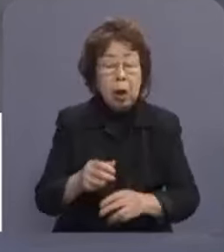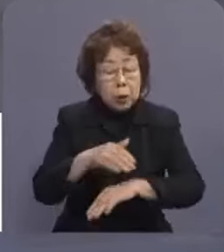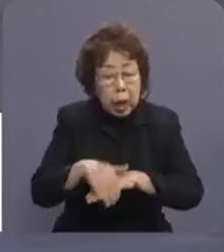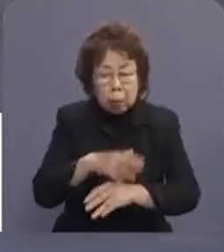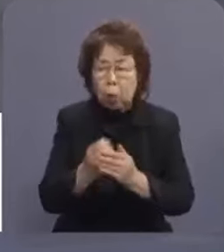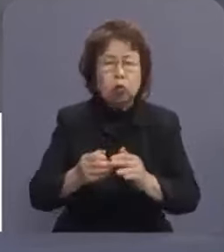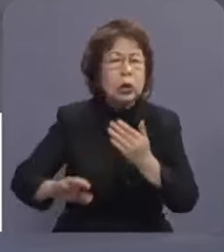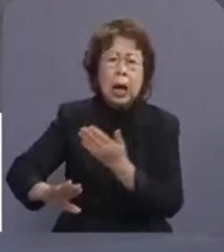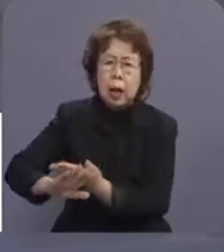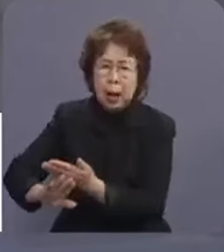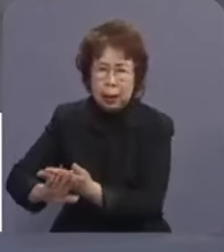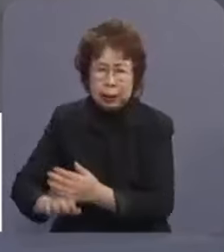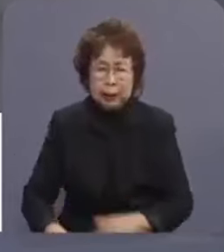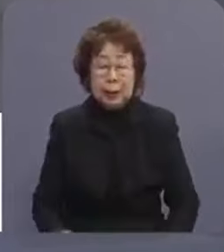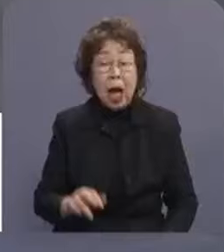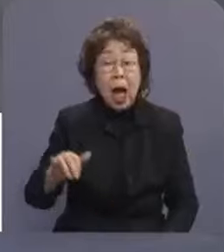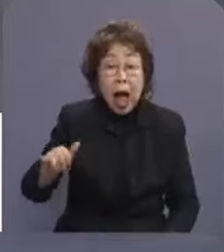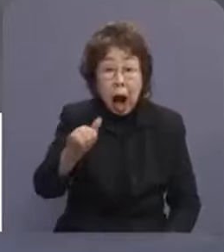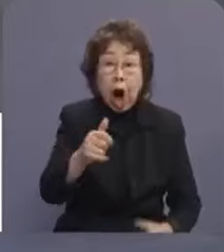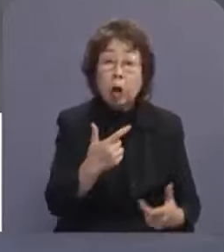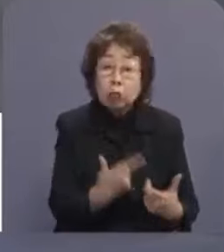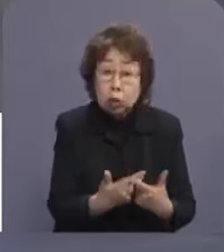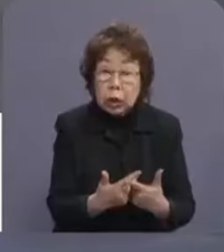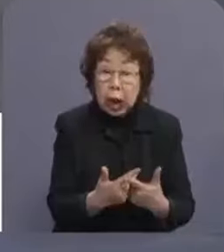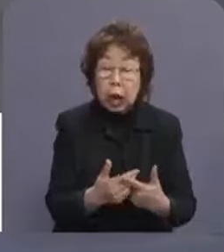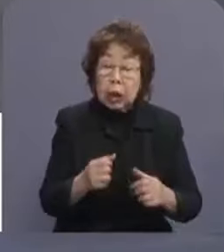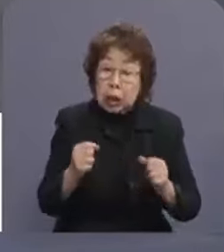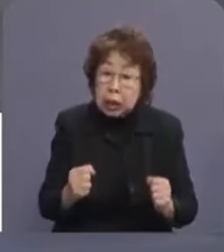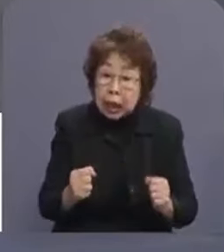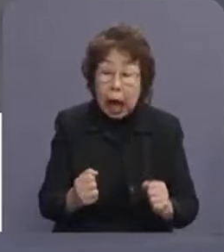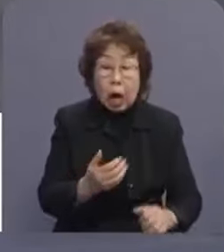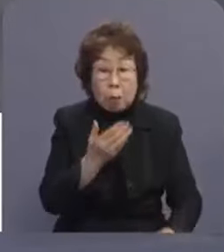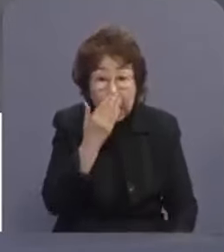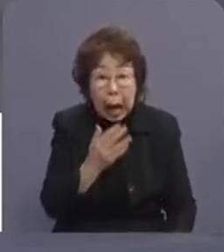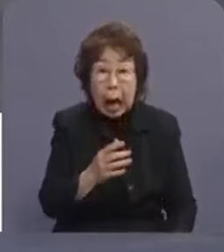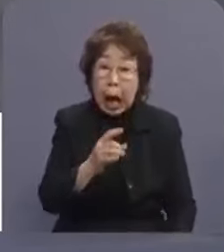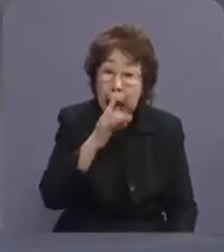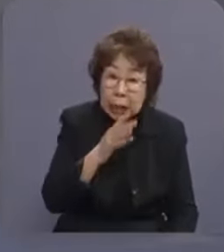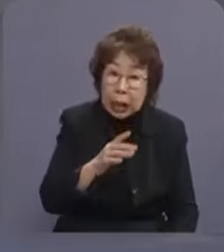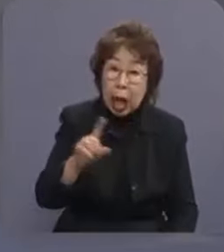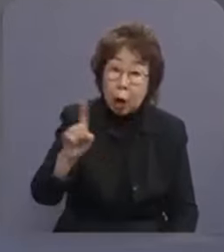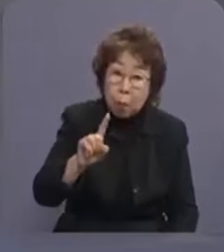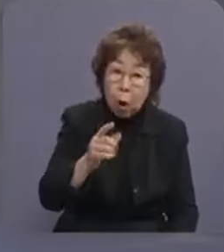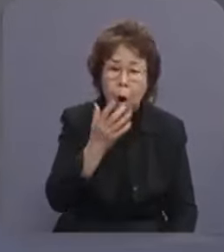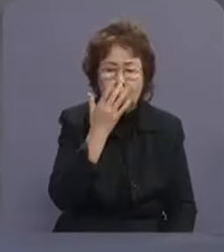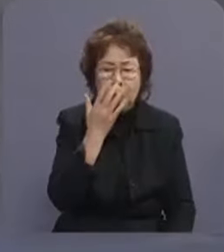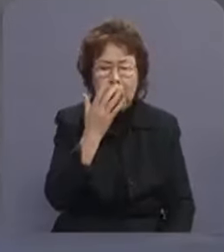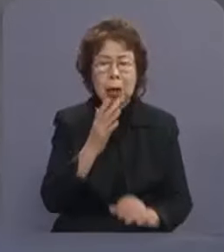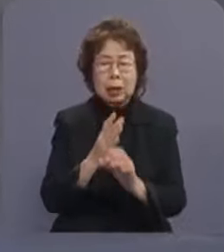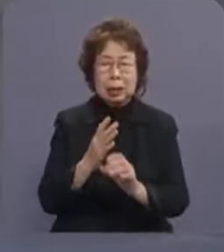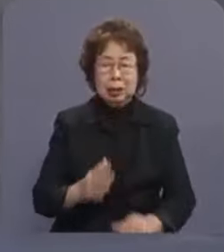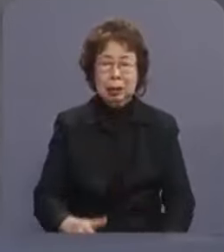제각각입니다 에어부산의 존치 여부가 불투명해지고 있습니다 보대 최재훈